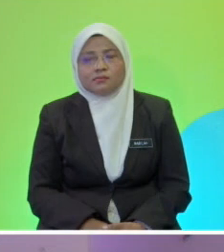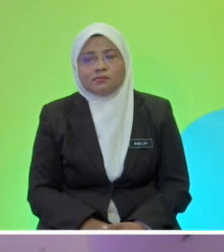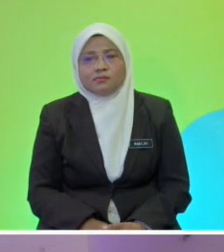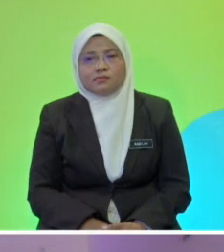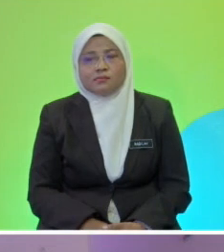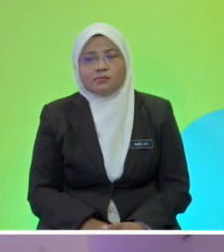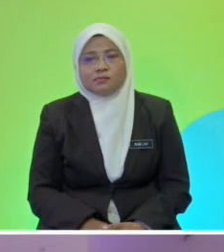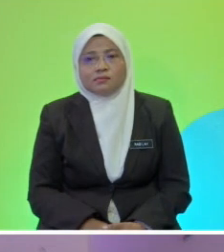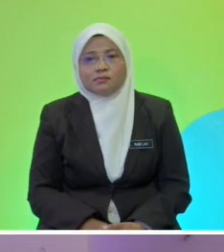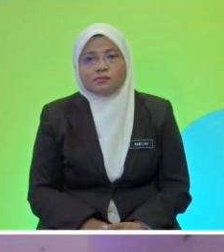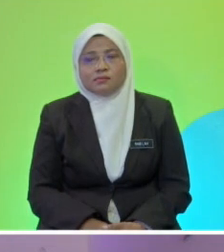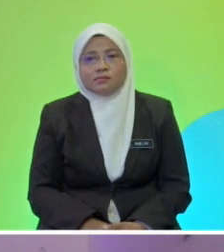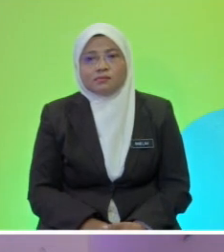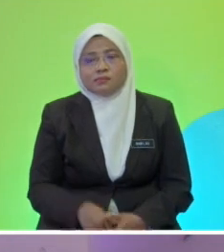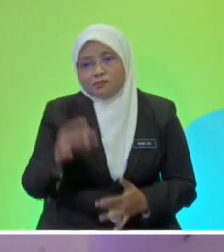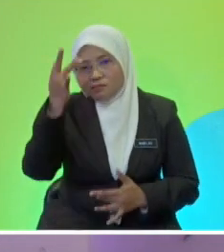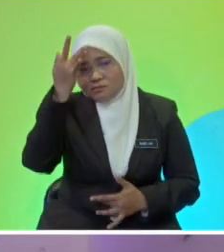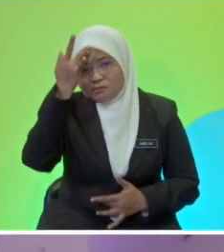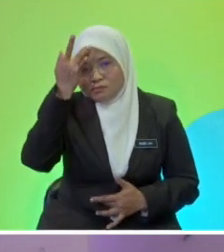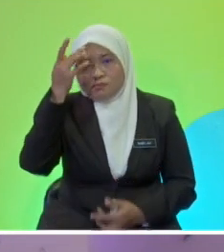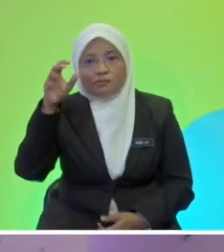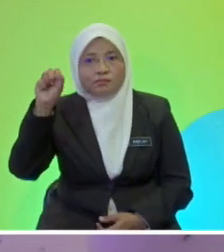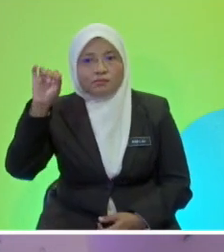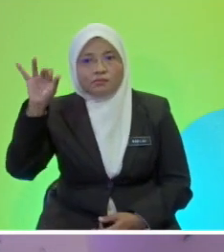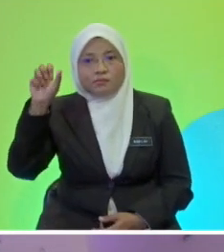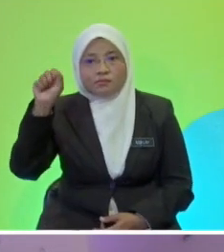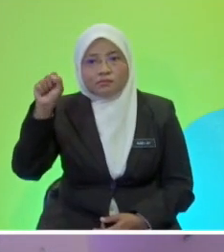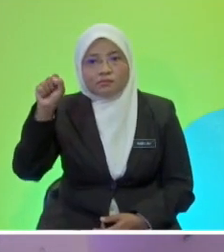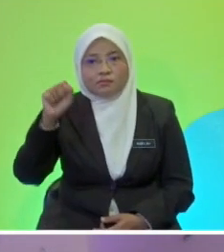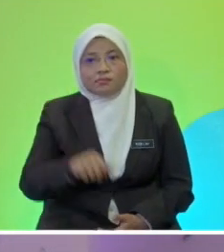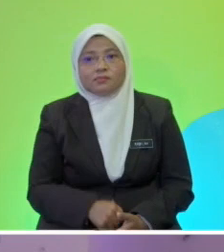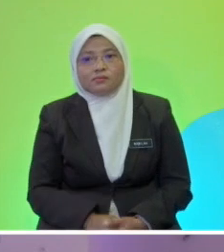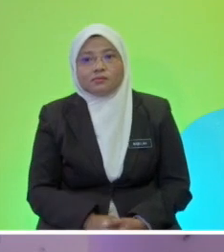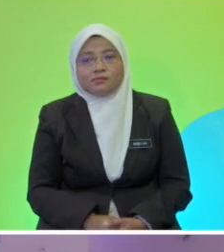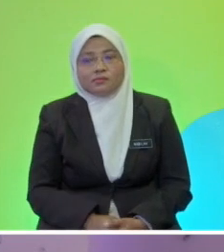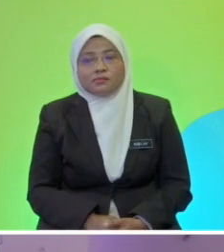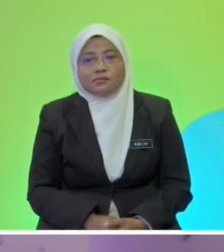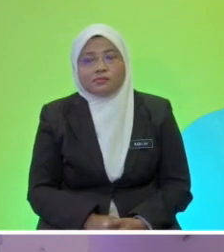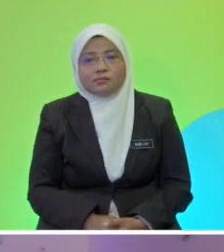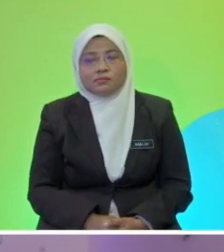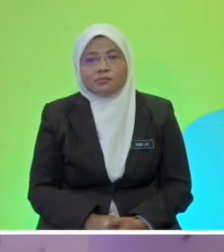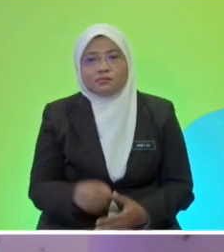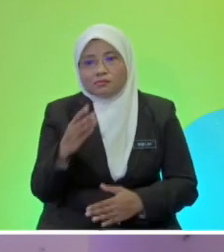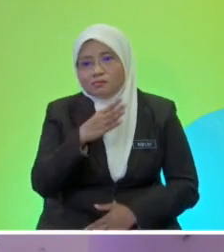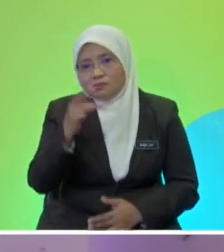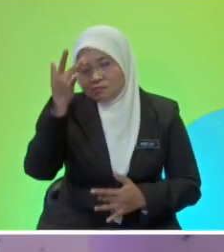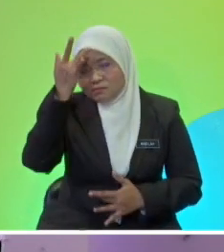yang menyebabkan penyakit seperti sistem Fibrosis Hemofilia dan anime